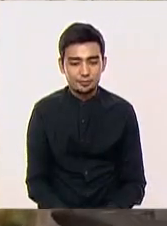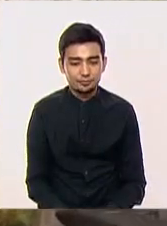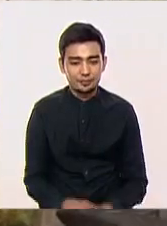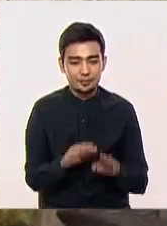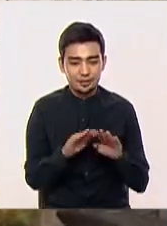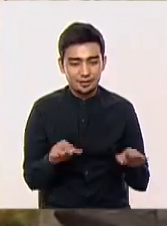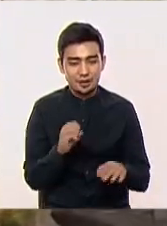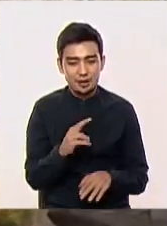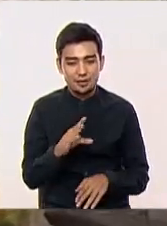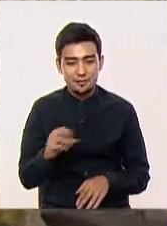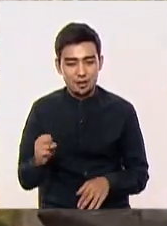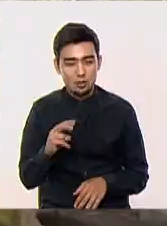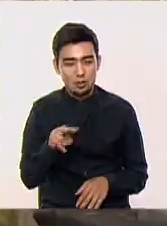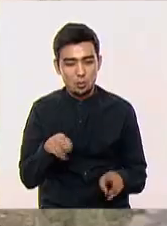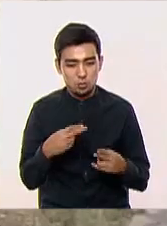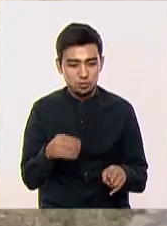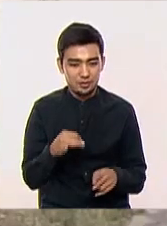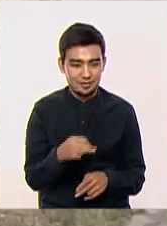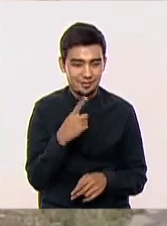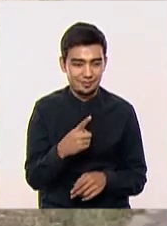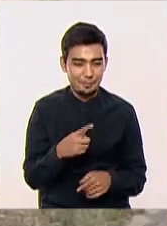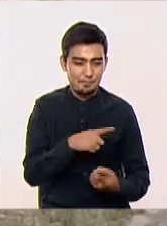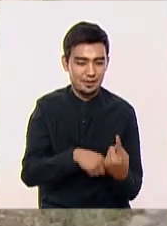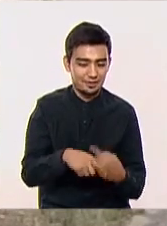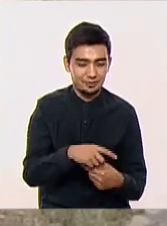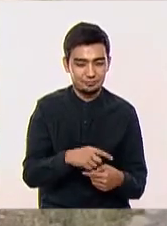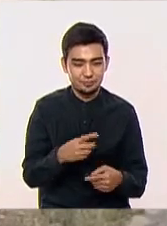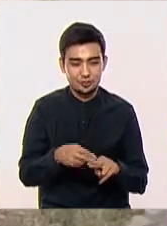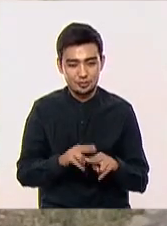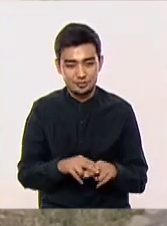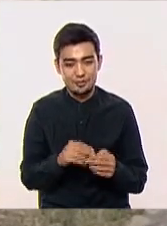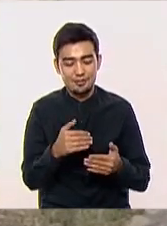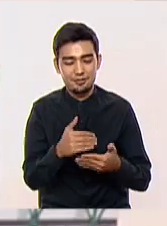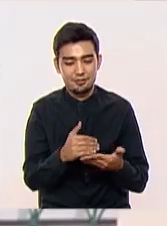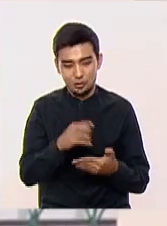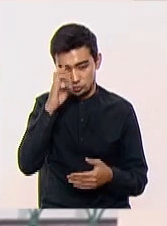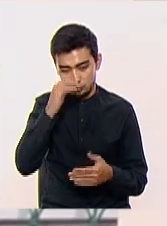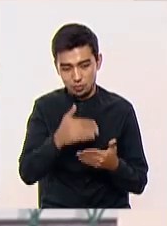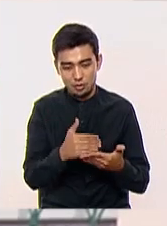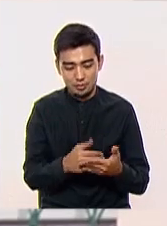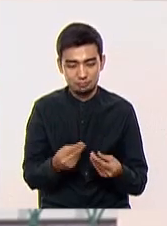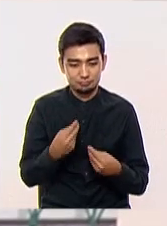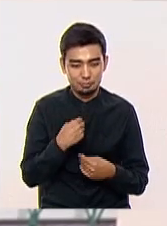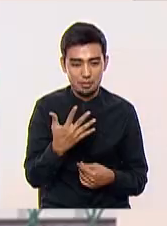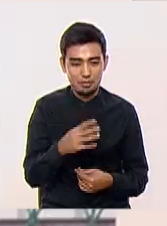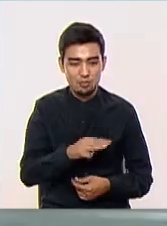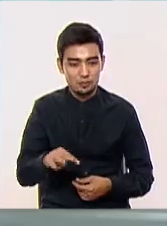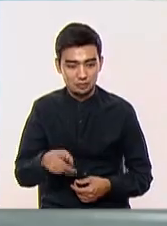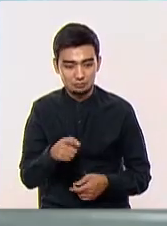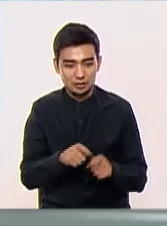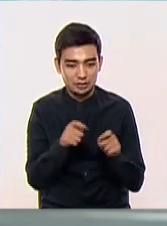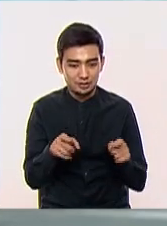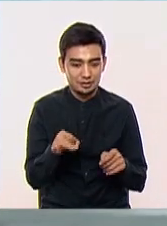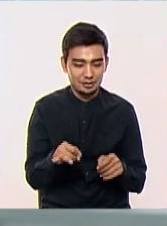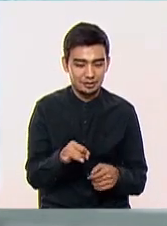Детский акваклуб в Атбасаре – один из инновационных бизнес-проектов, реализуемых в рамках госпрограммы. На него выделили 5 миллионов тенге в